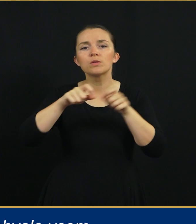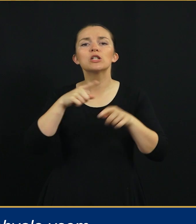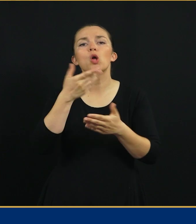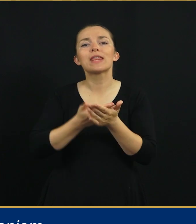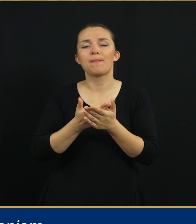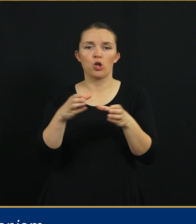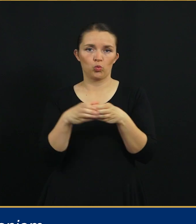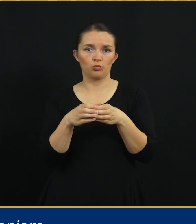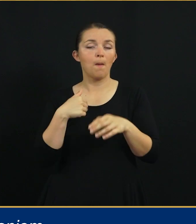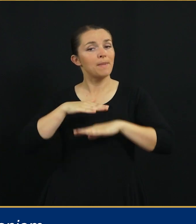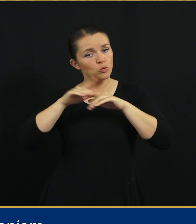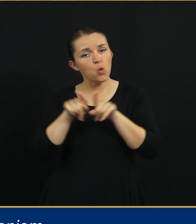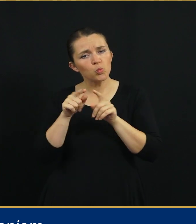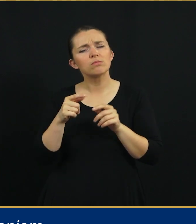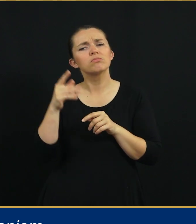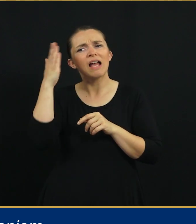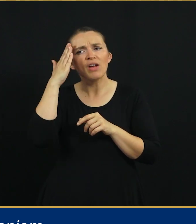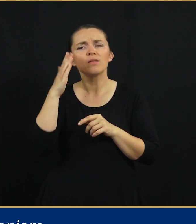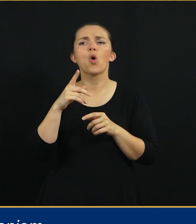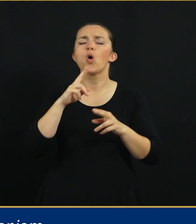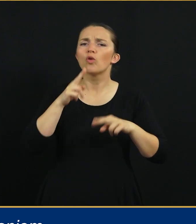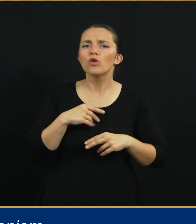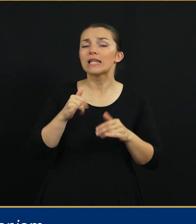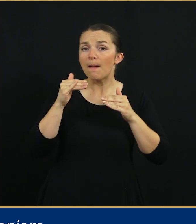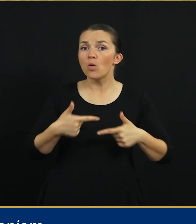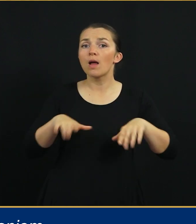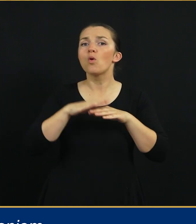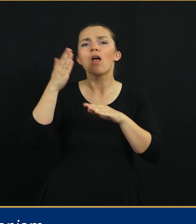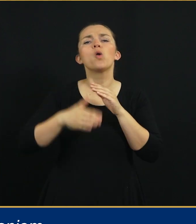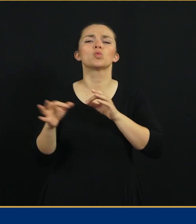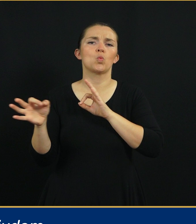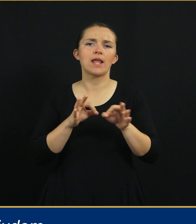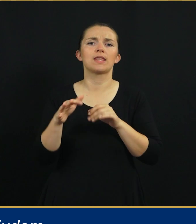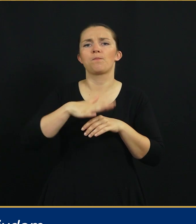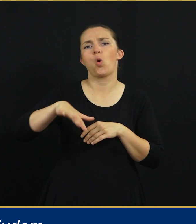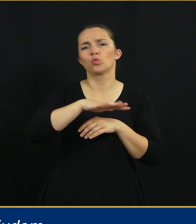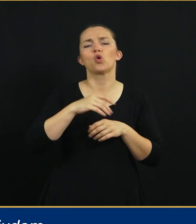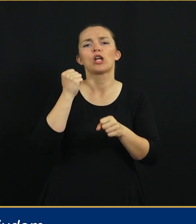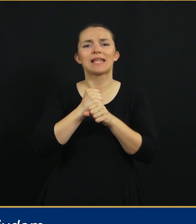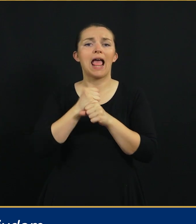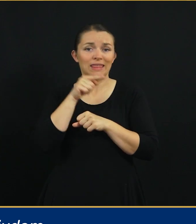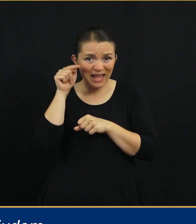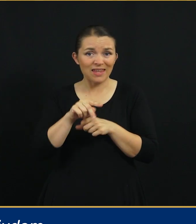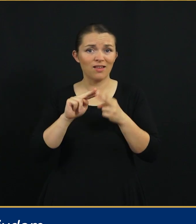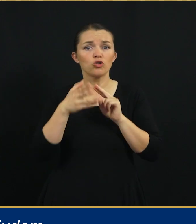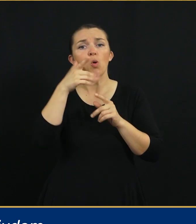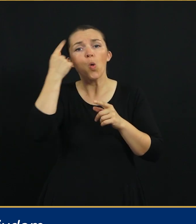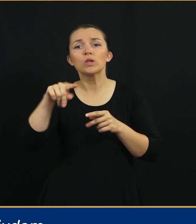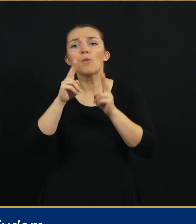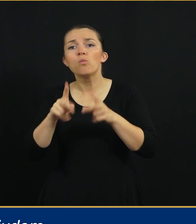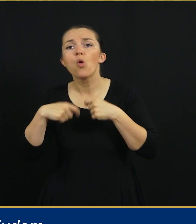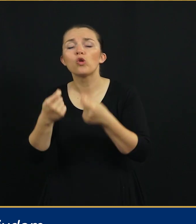družbe. Praznujmo ga tudi z zavedanjem in odgovornostjo, da moramo naposled urediti področje dela tako, da bo ljudem